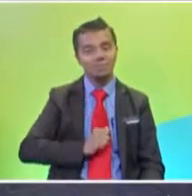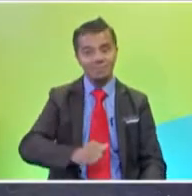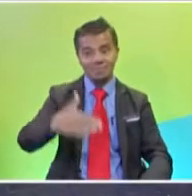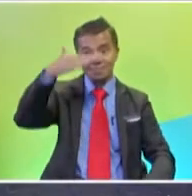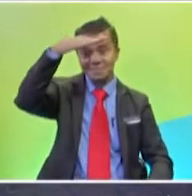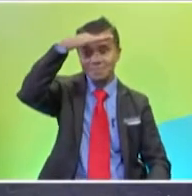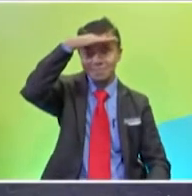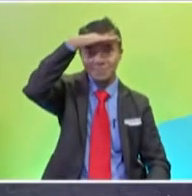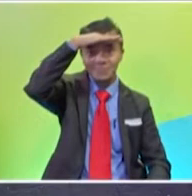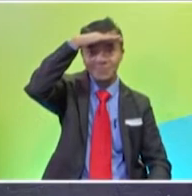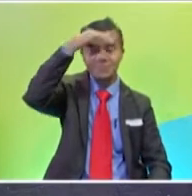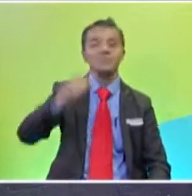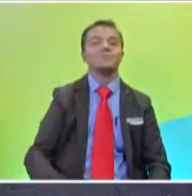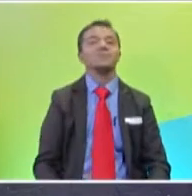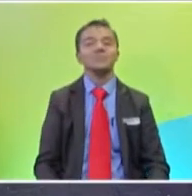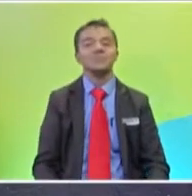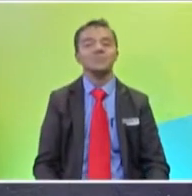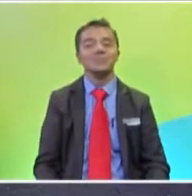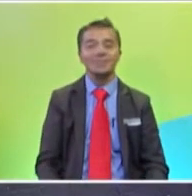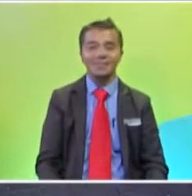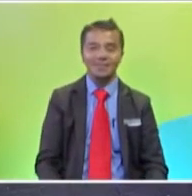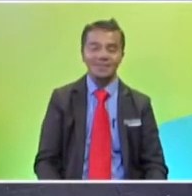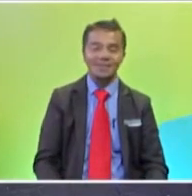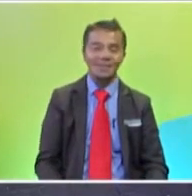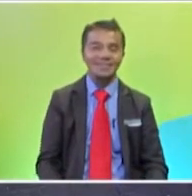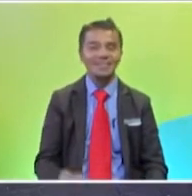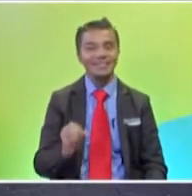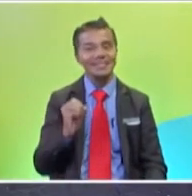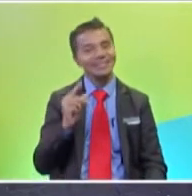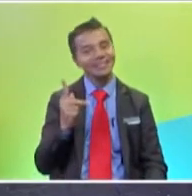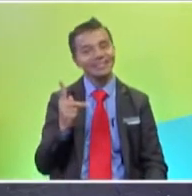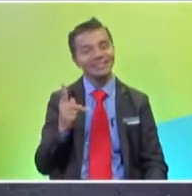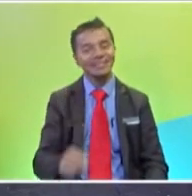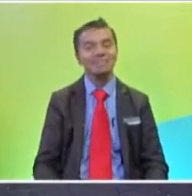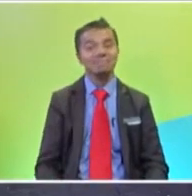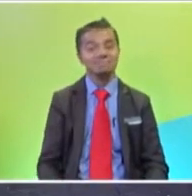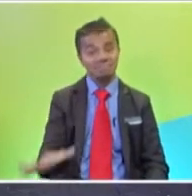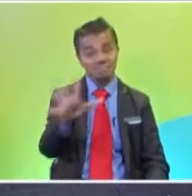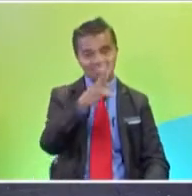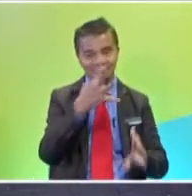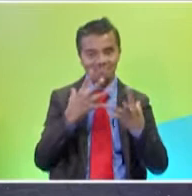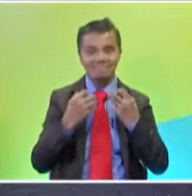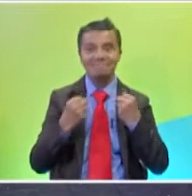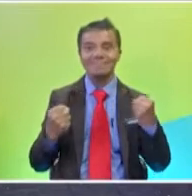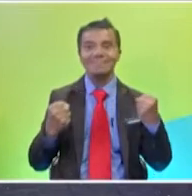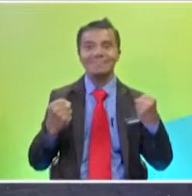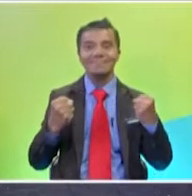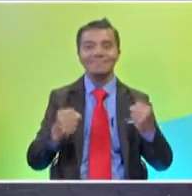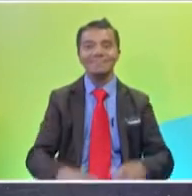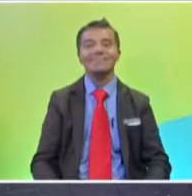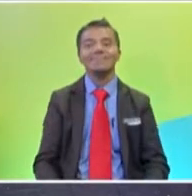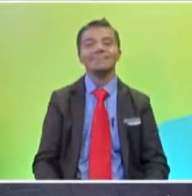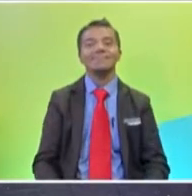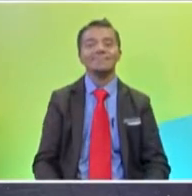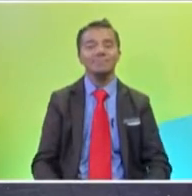Waalaikumsalam. Apa khabar, Rina? Sihat. Alhamdulillah. Nampak Cikgu bertambah-tambah sihat dan gembira hari ini. Ya, alhamdulillah. Nak jumpa dengan Rina dan anak-anak